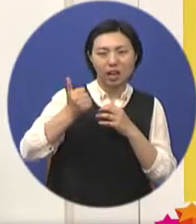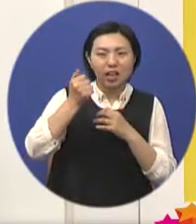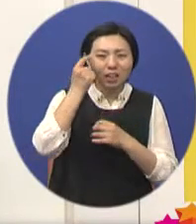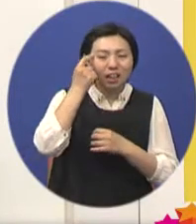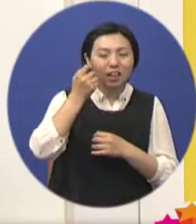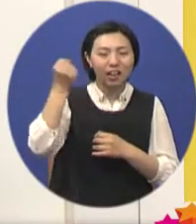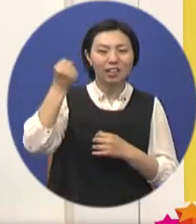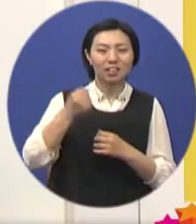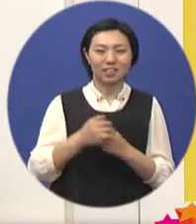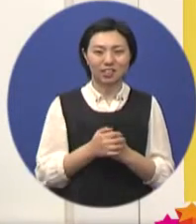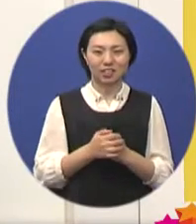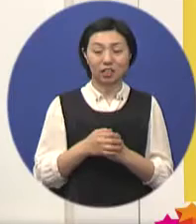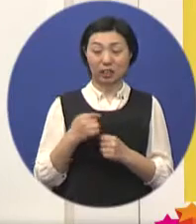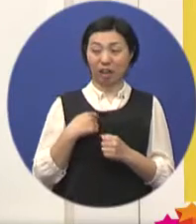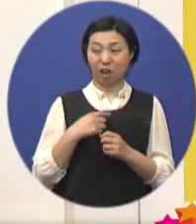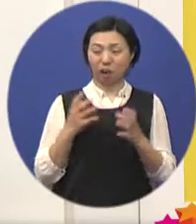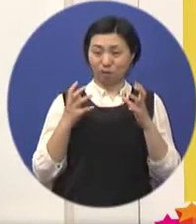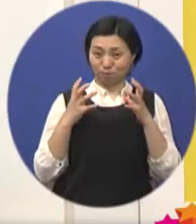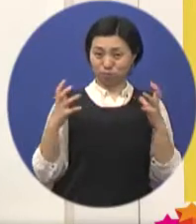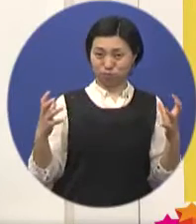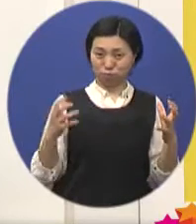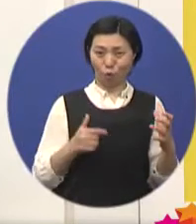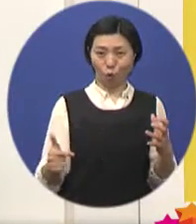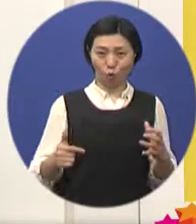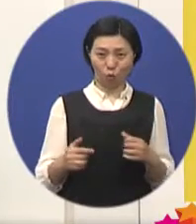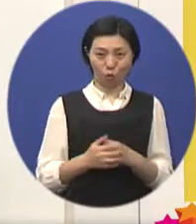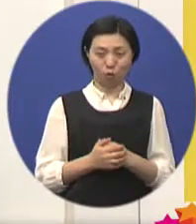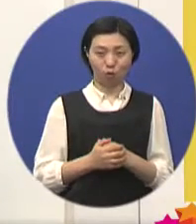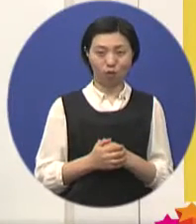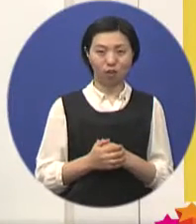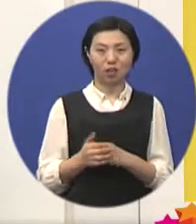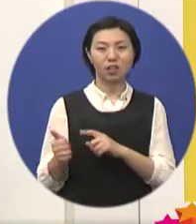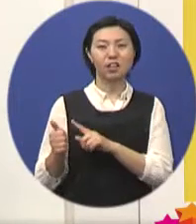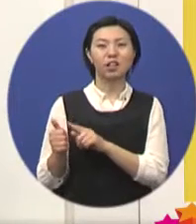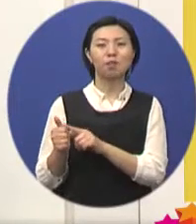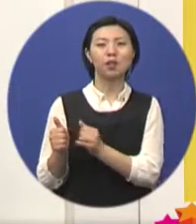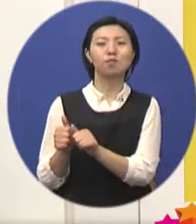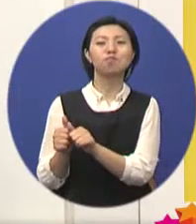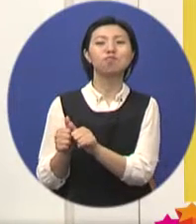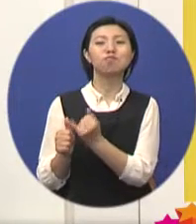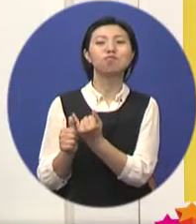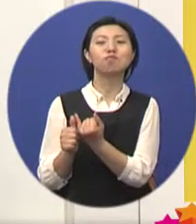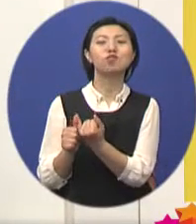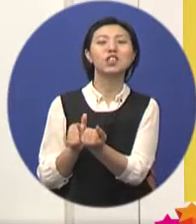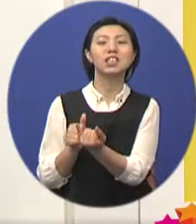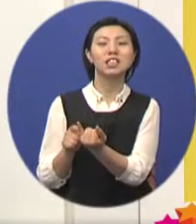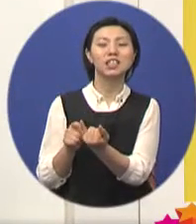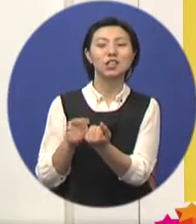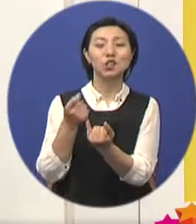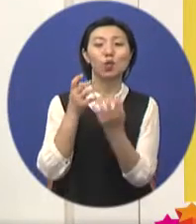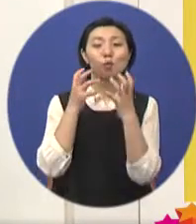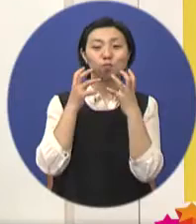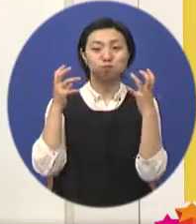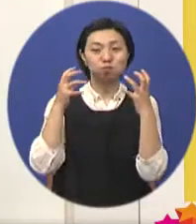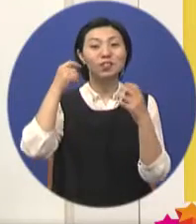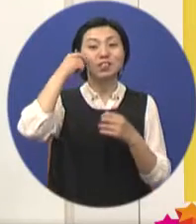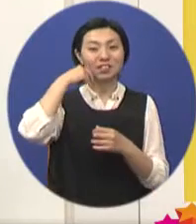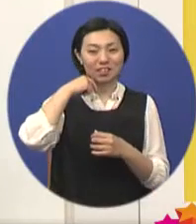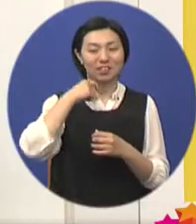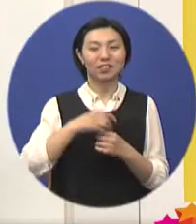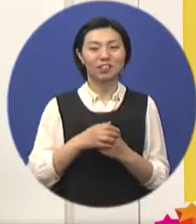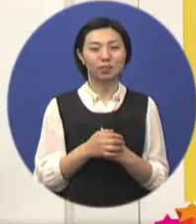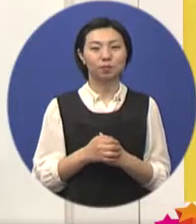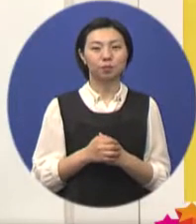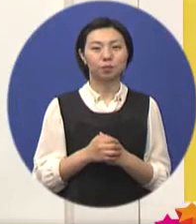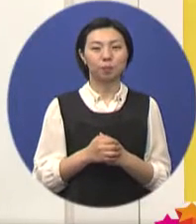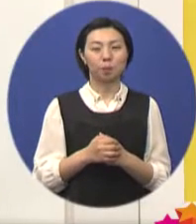저 많이 뚱뚱해요. 아? 부인이 좀 그런 스타일이시거든요. 예. 아, 그래요? 예. 네. 아이고.